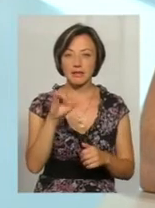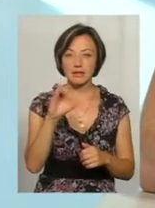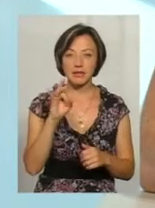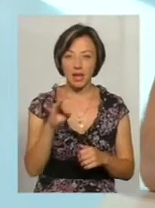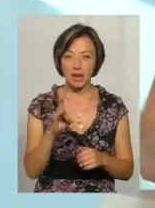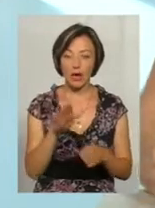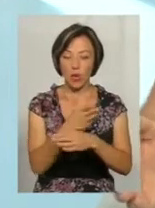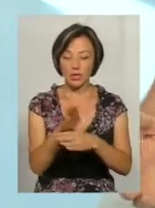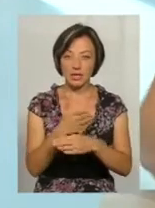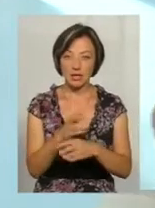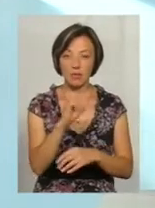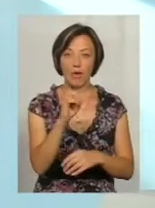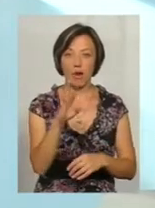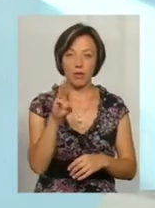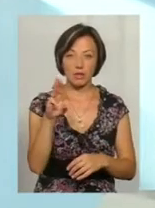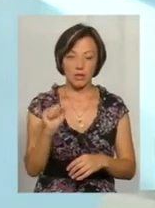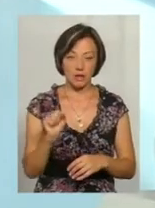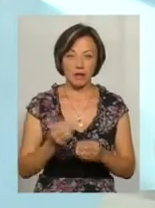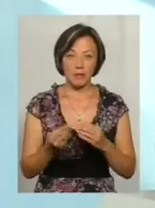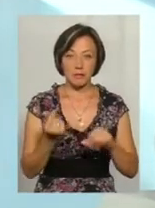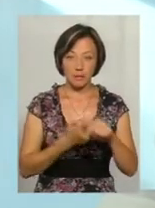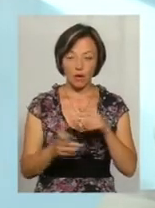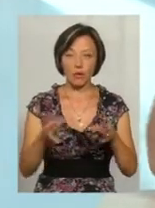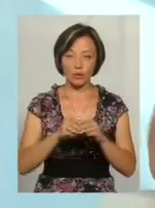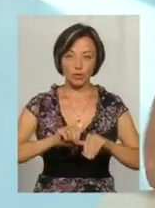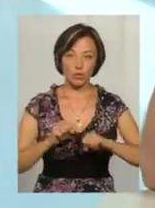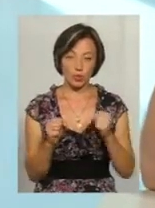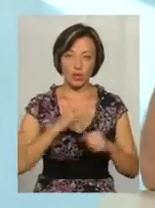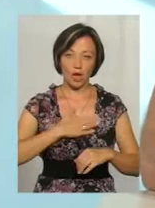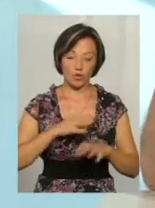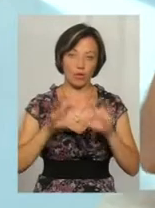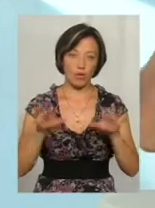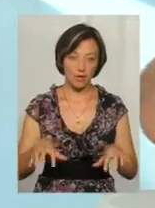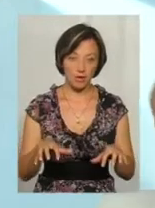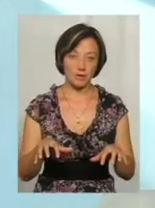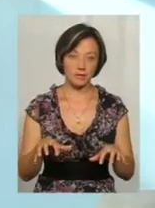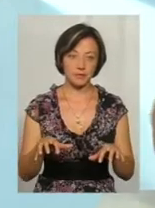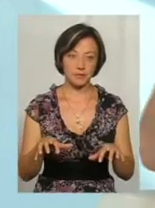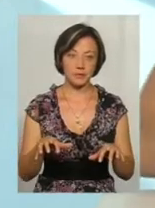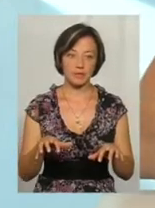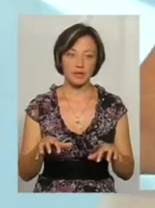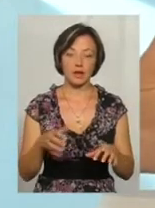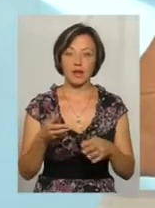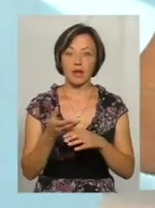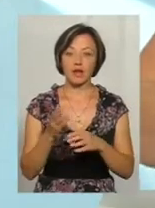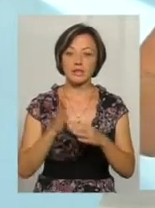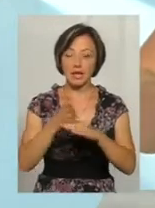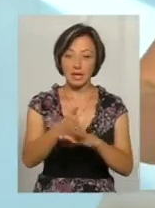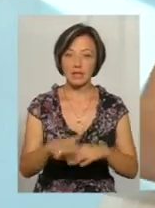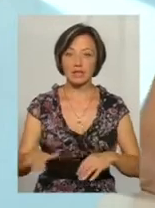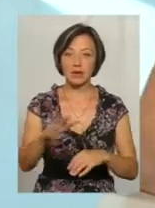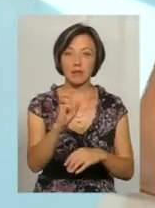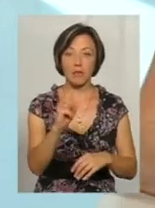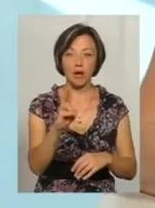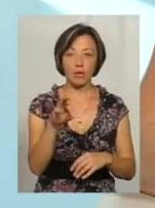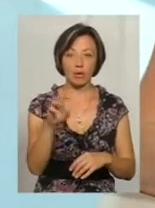Бакута, повністю підприємець, колега, друг нашого Корнійчука, ставить, обілечує заїзд на територію